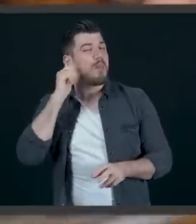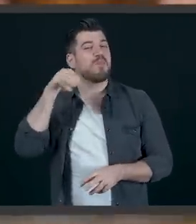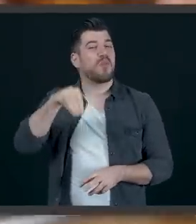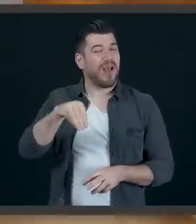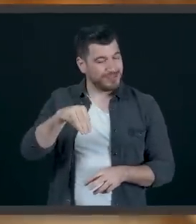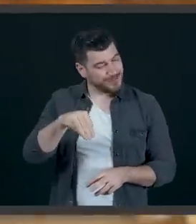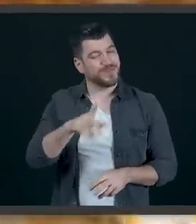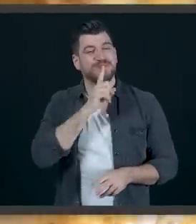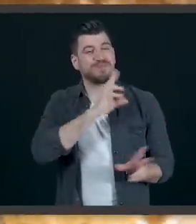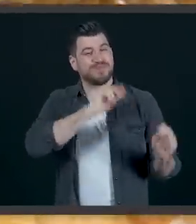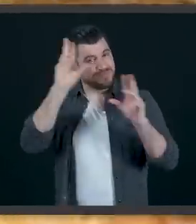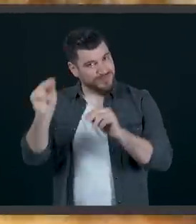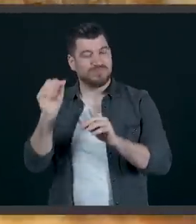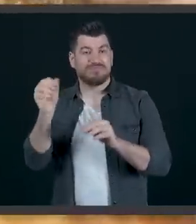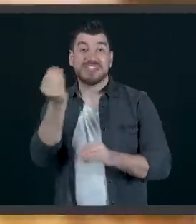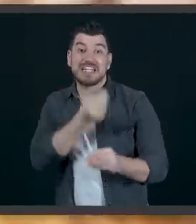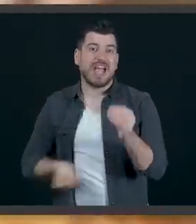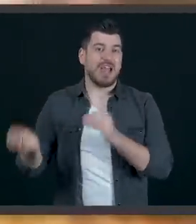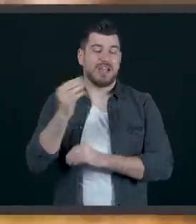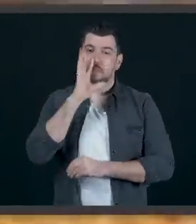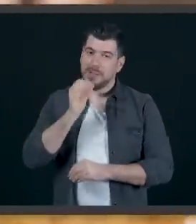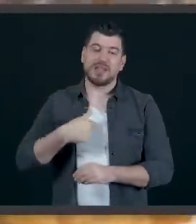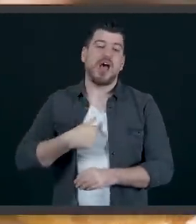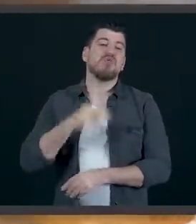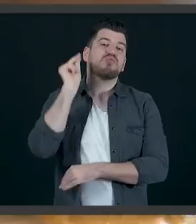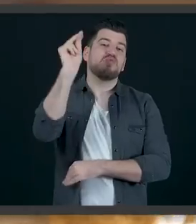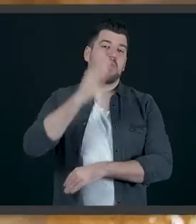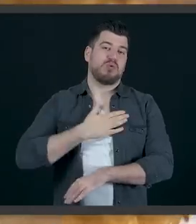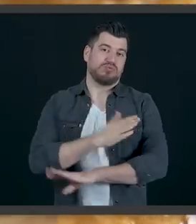καλύτερη μπουγάτσα που έχετε φάει. Σας το υπόσχομαι, το υπογράφω.